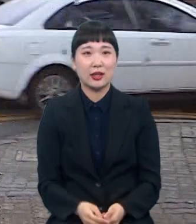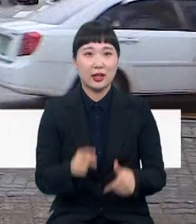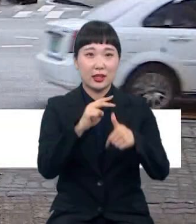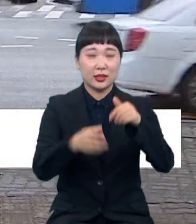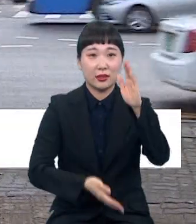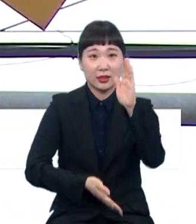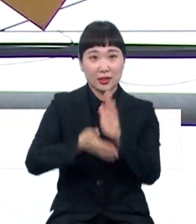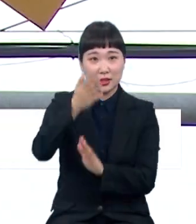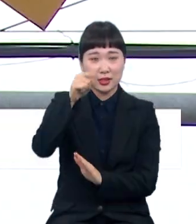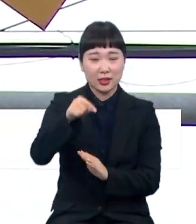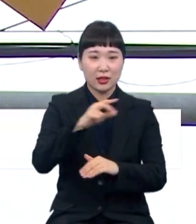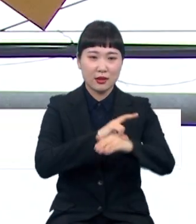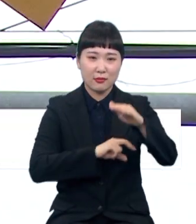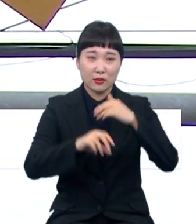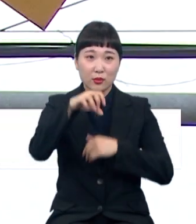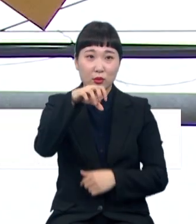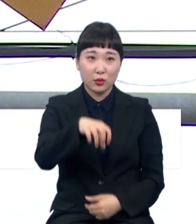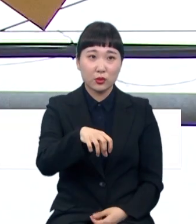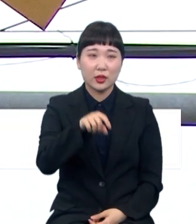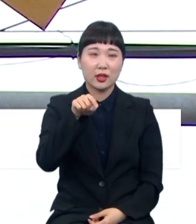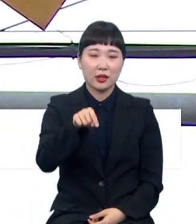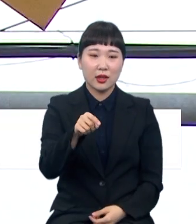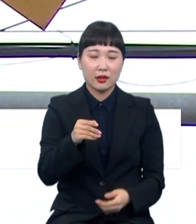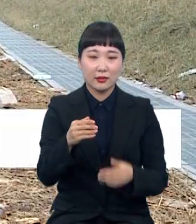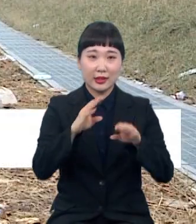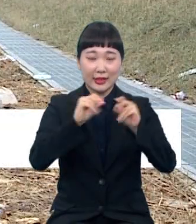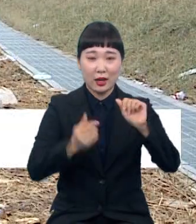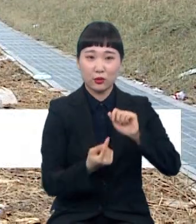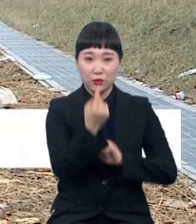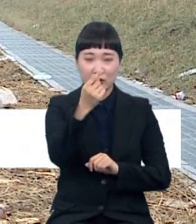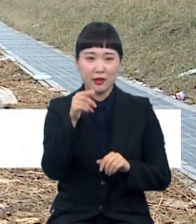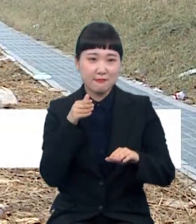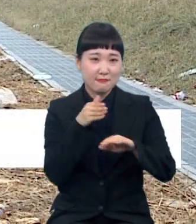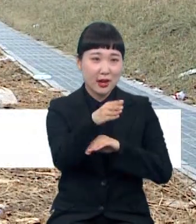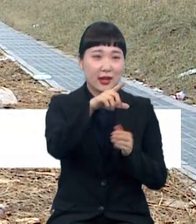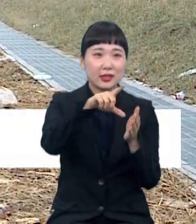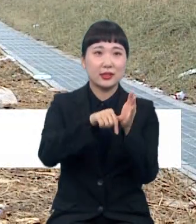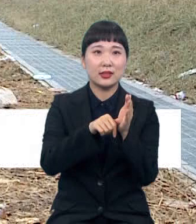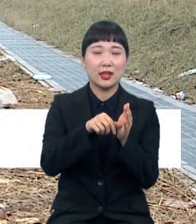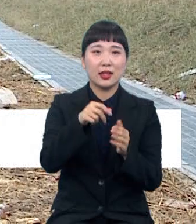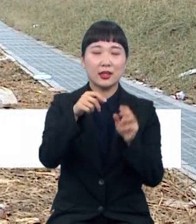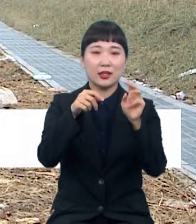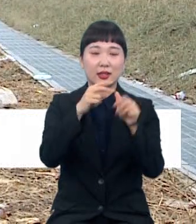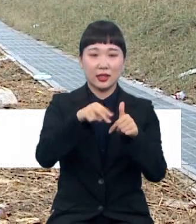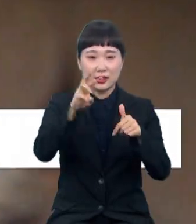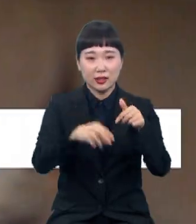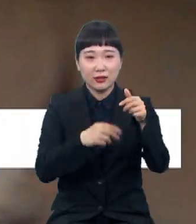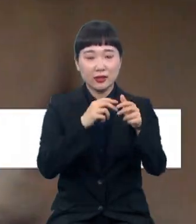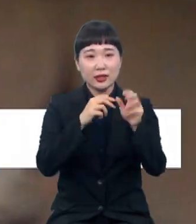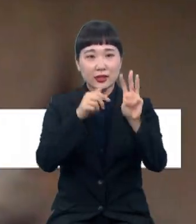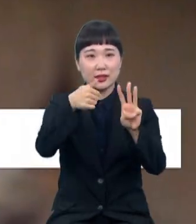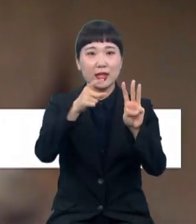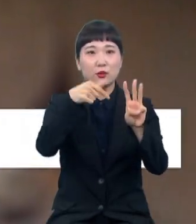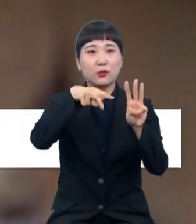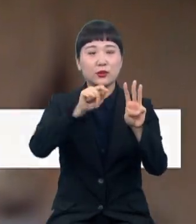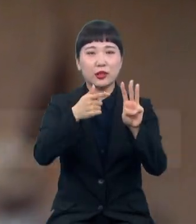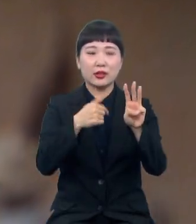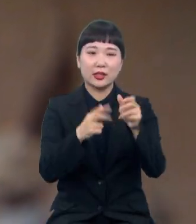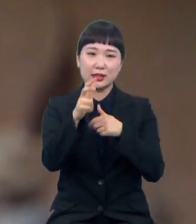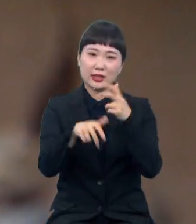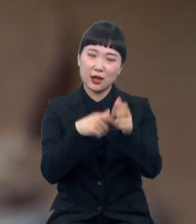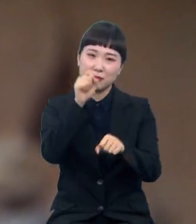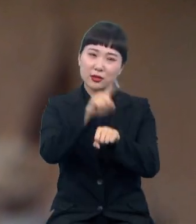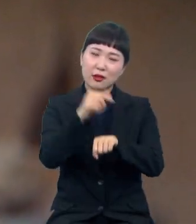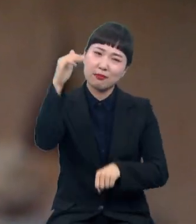내는 부평 연안 부두선은 동구를 관통하는데 자칫 인천 3호선의 사업성을 떨어뜨리는 것 아닌지 우려의